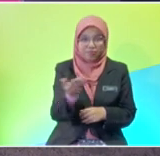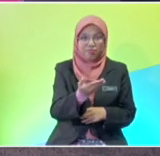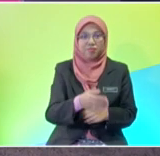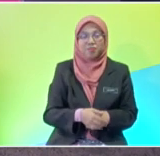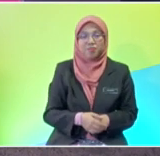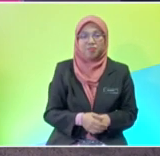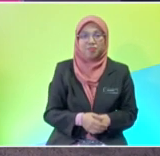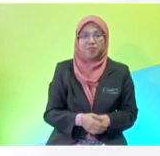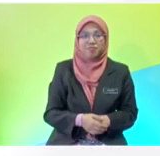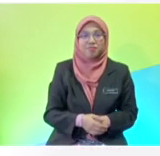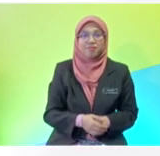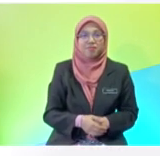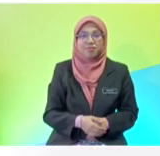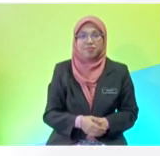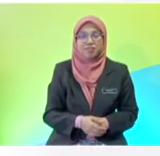oke